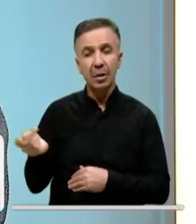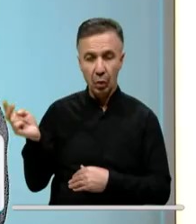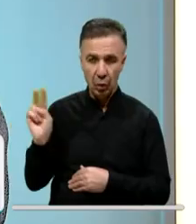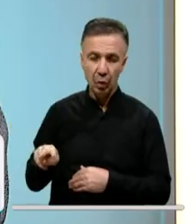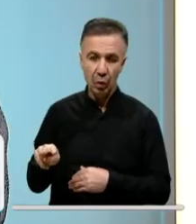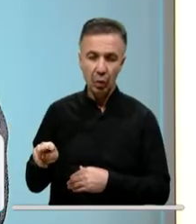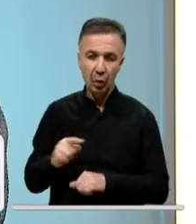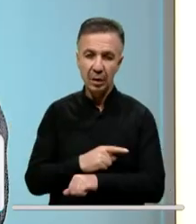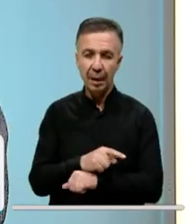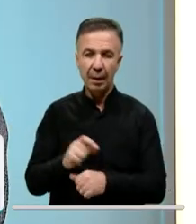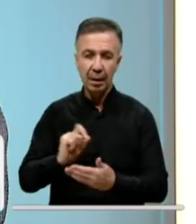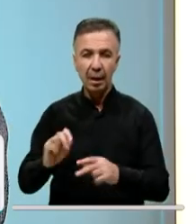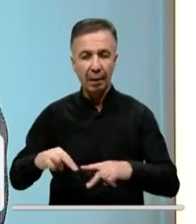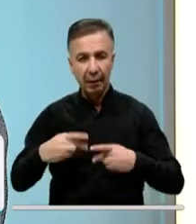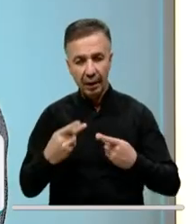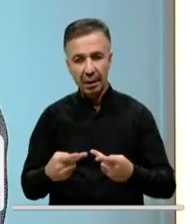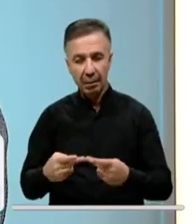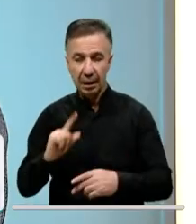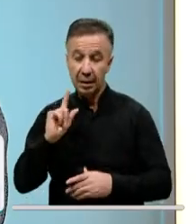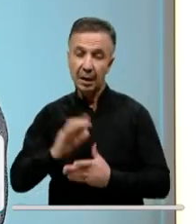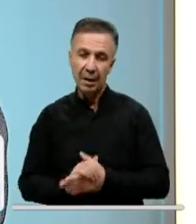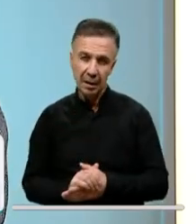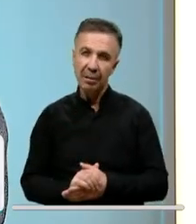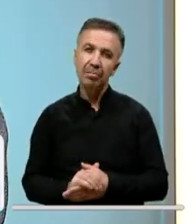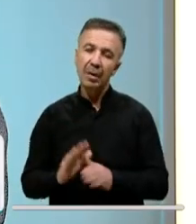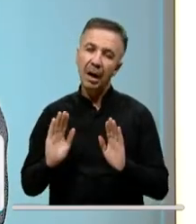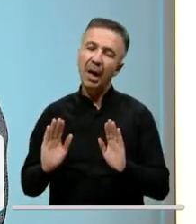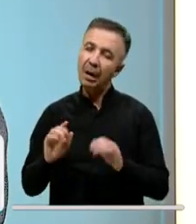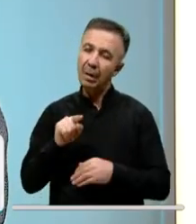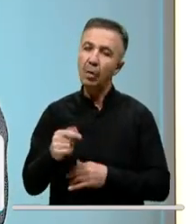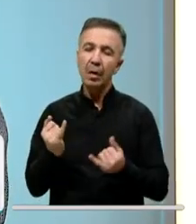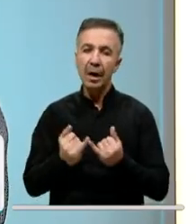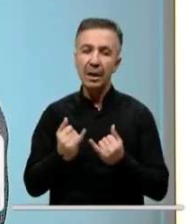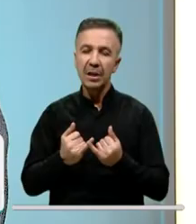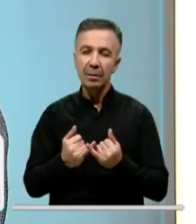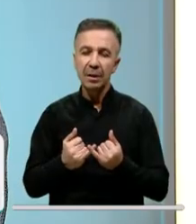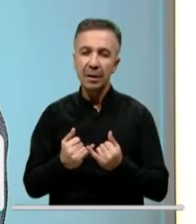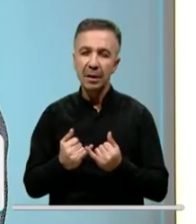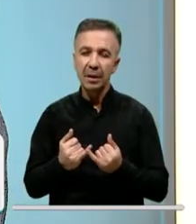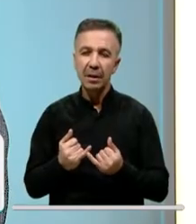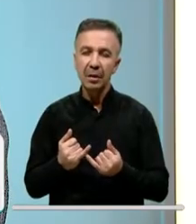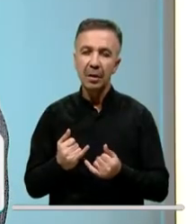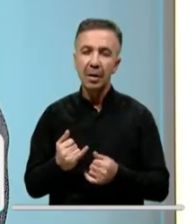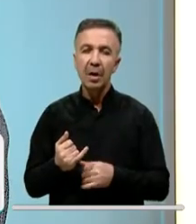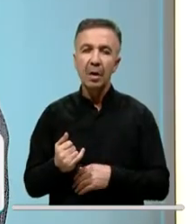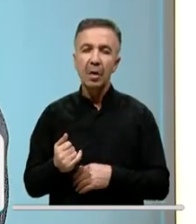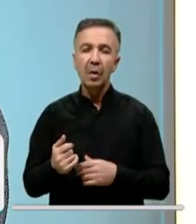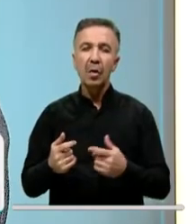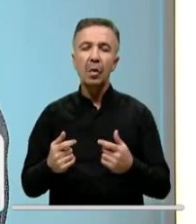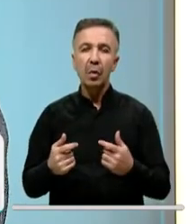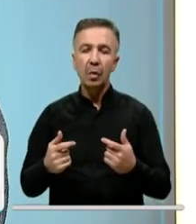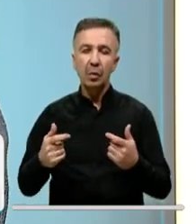yani ölürse vasiyet etmesi gerekir. Ama bu kardeşimizin üzerinden efendim yükümlülük